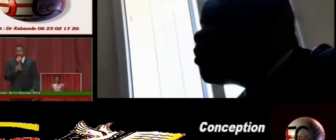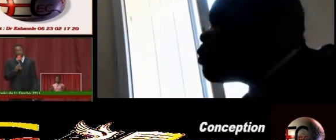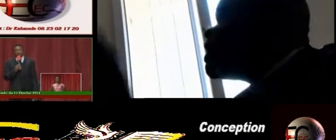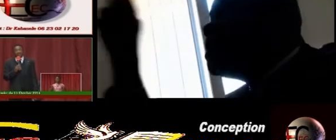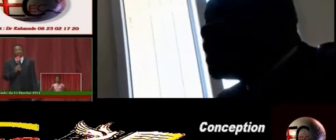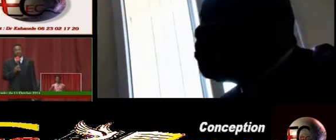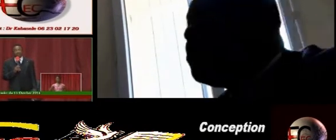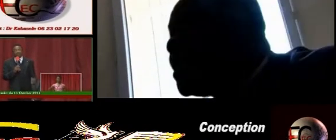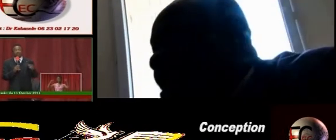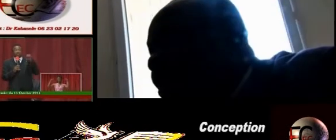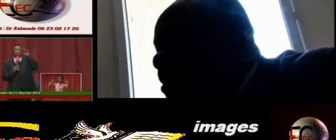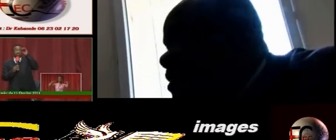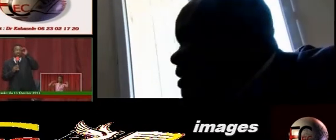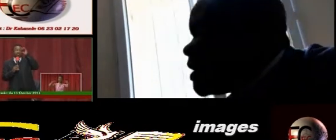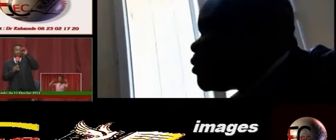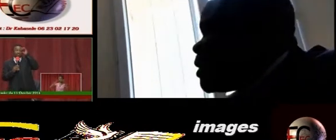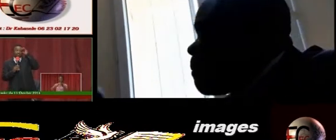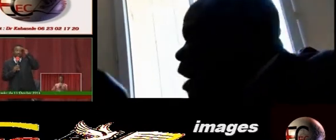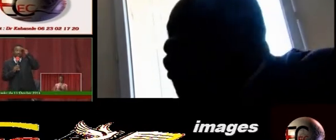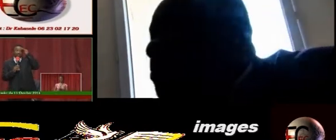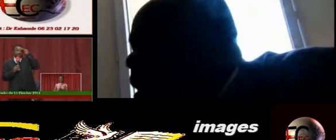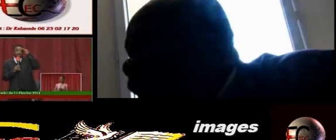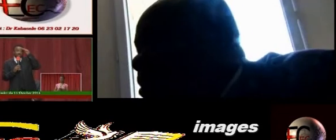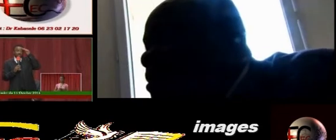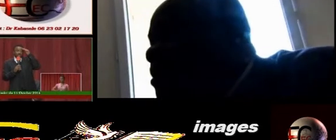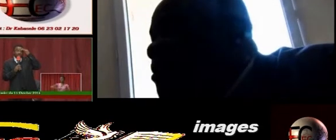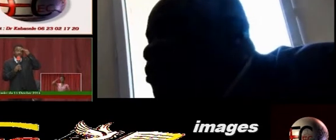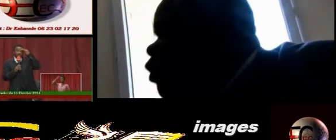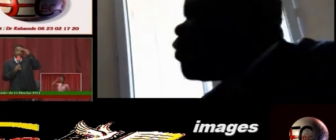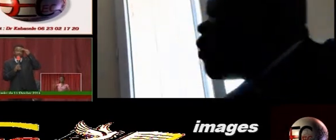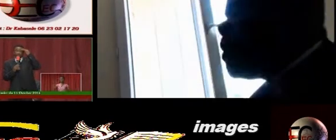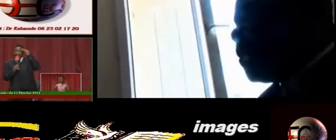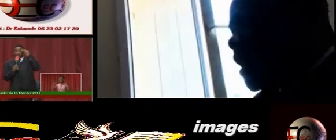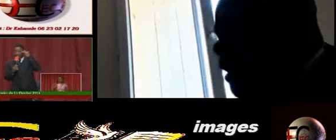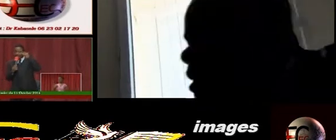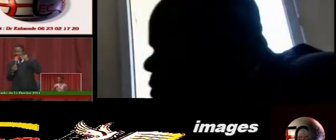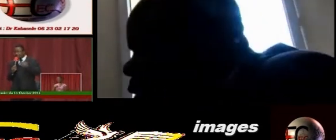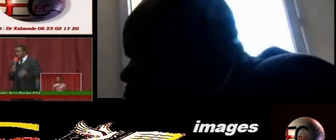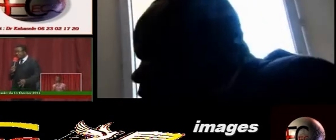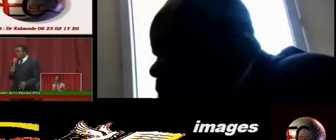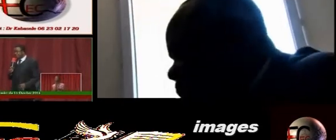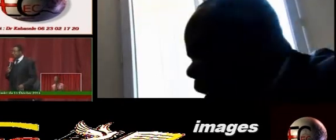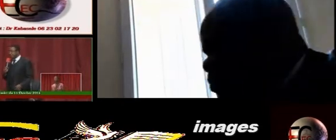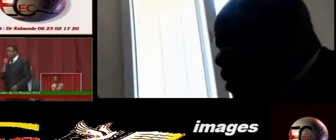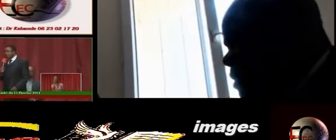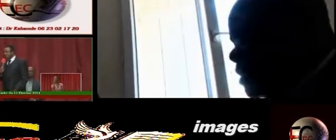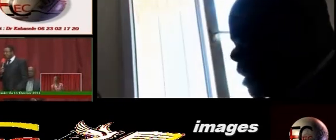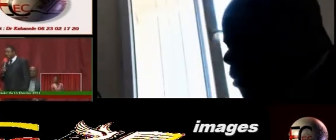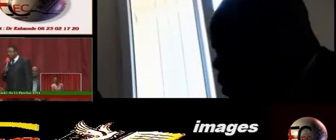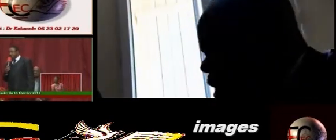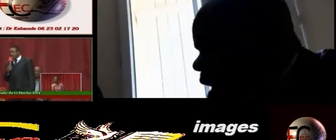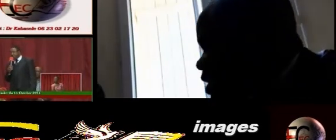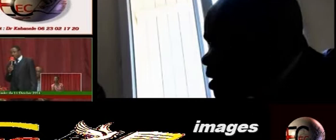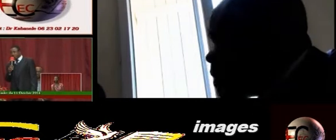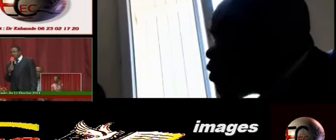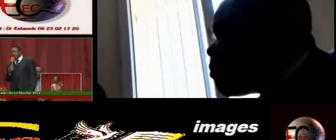Philippe pour venir t'expliquer ce que tu n'as pas compris là. Nous ne voyons même pas les chrétiens venir nous dire, papa,